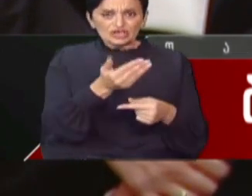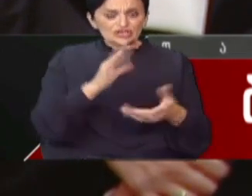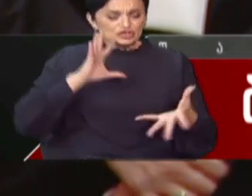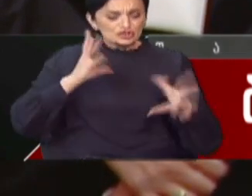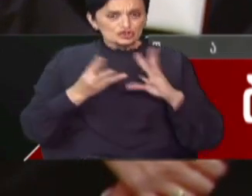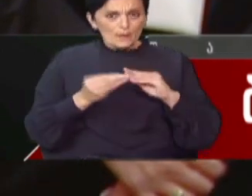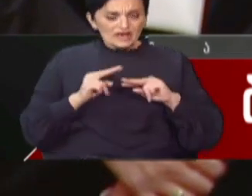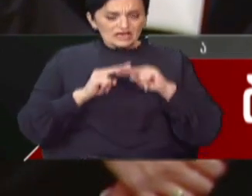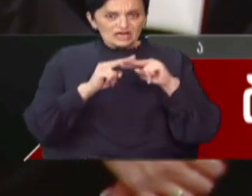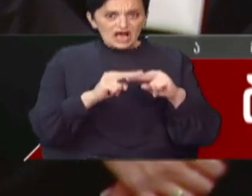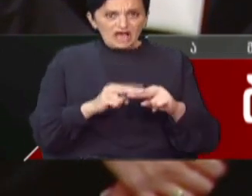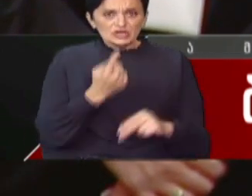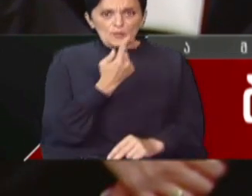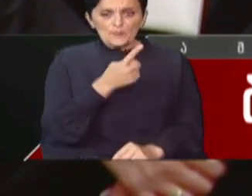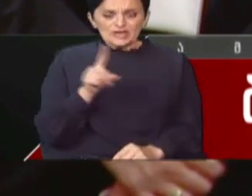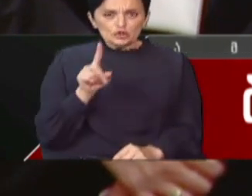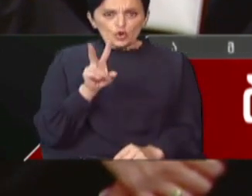ჯამში გადაირიცხა